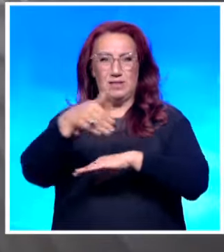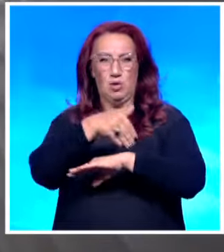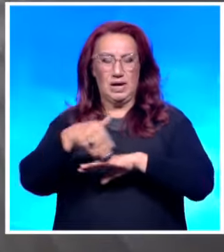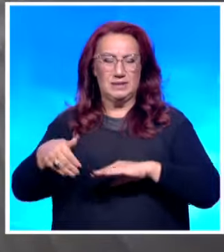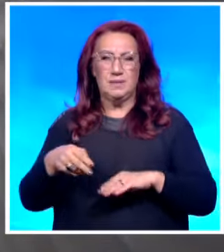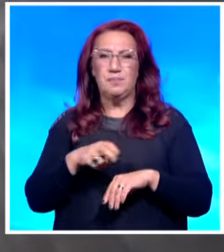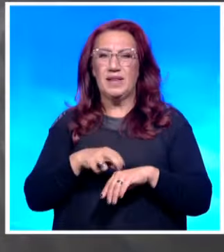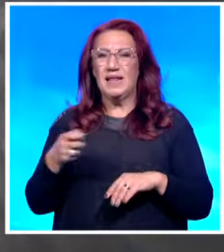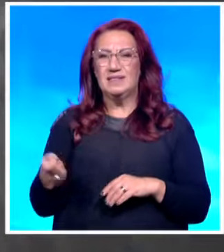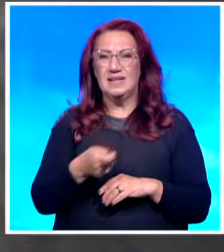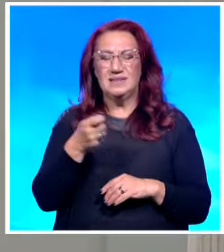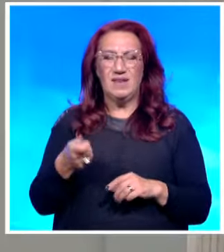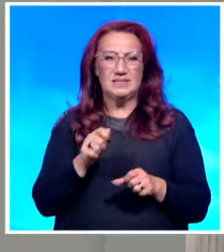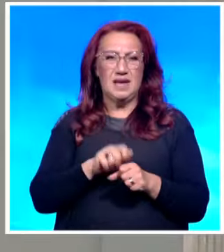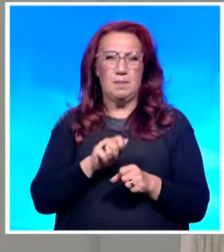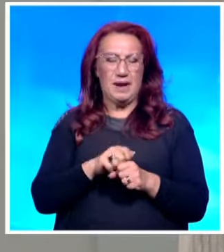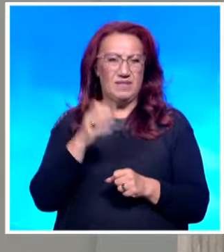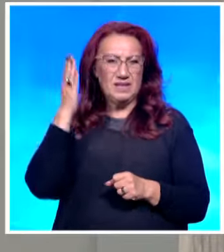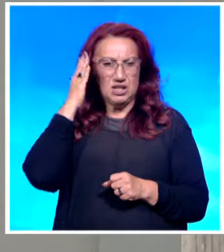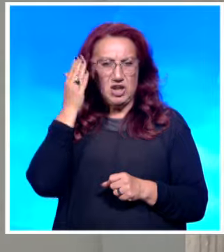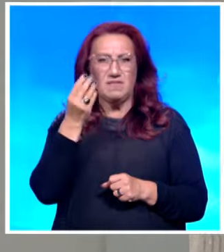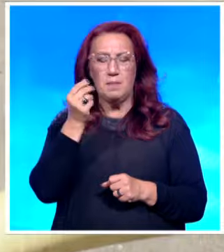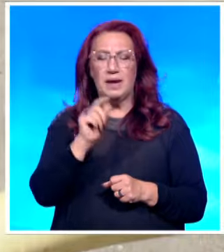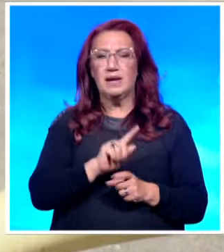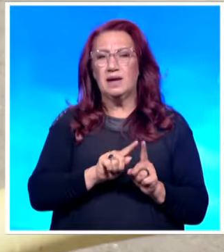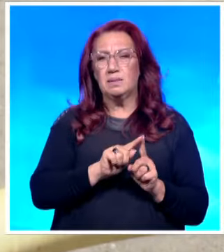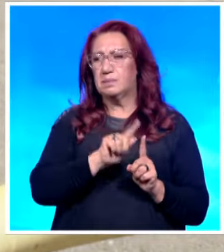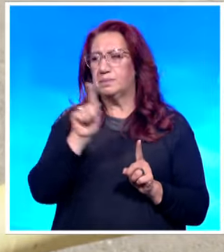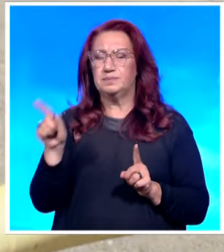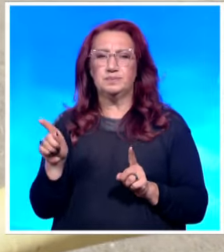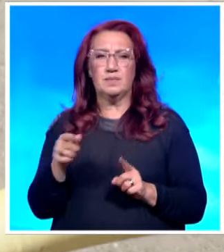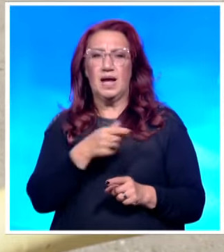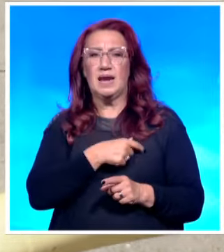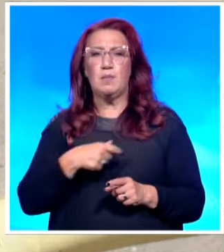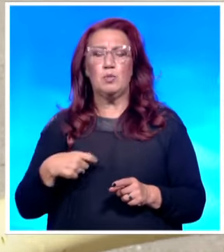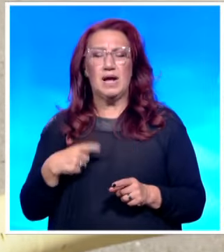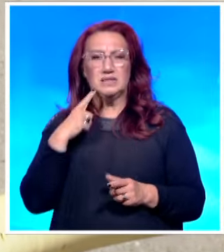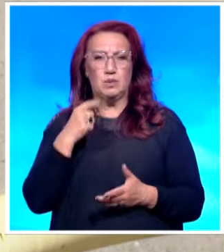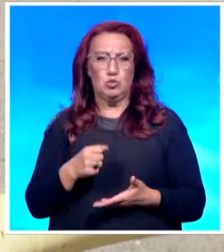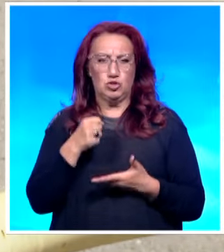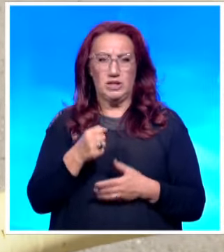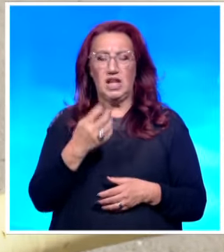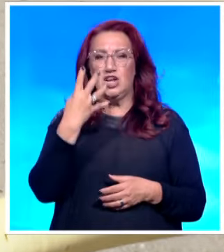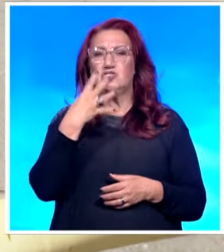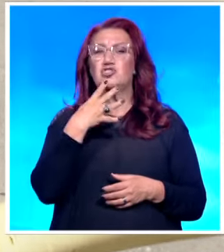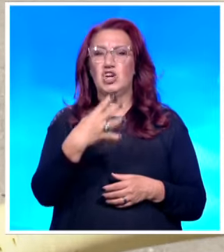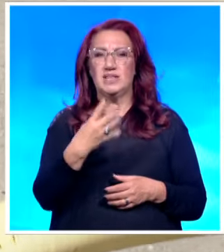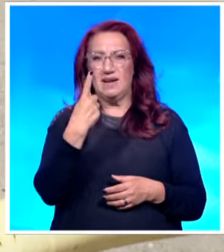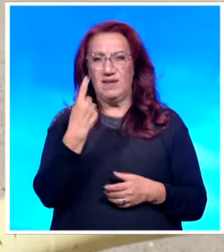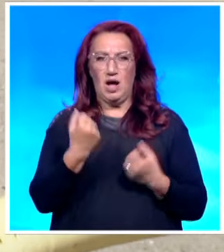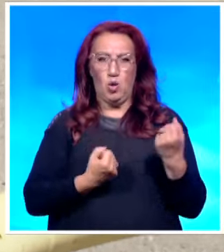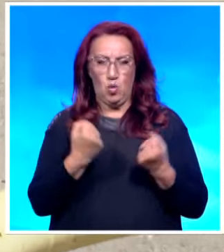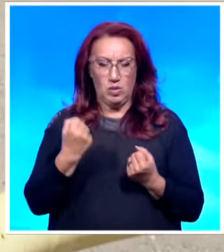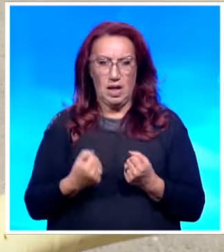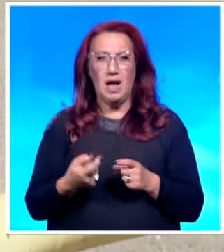държавата и таксите отиват директно в републиканския бюджет. 4 лева на кола и 20 лева на камион е размерът на